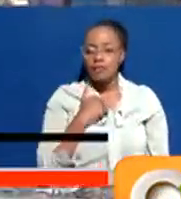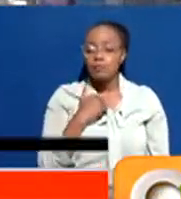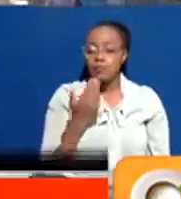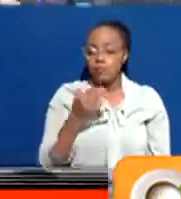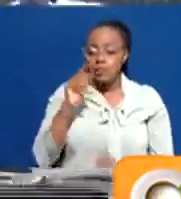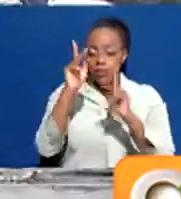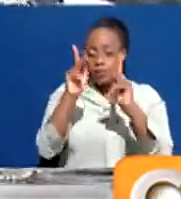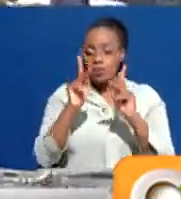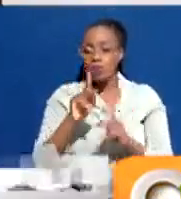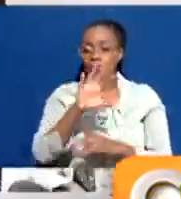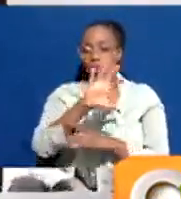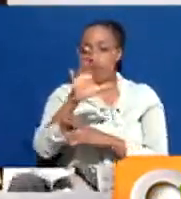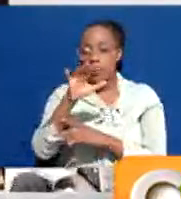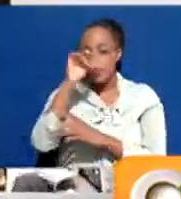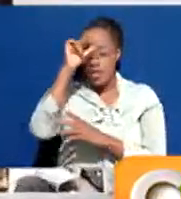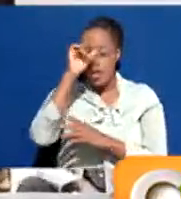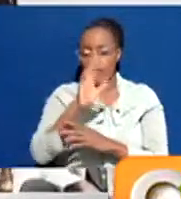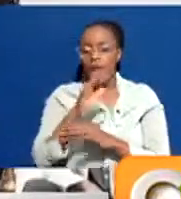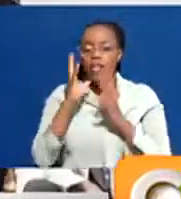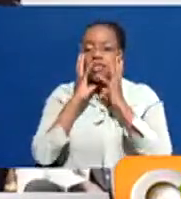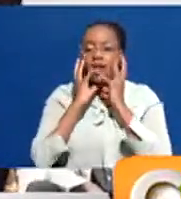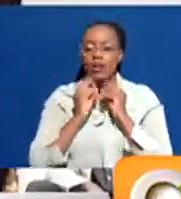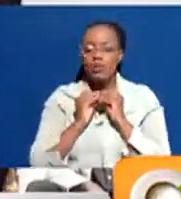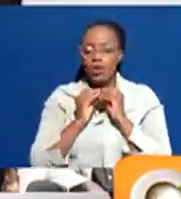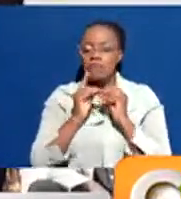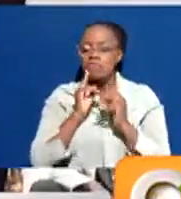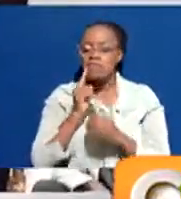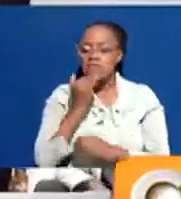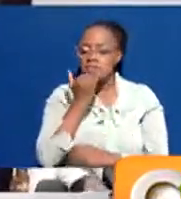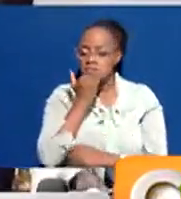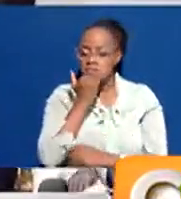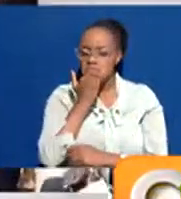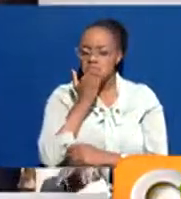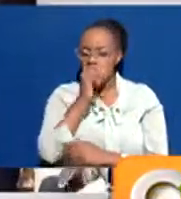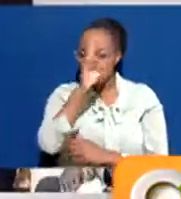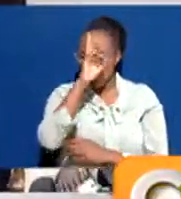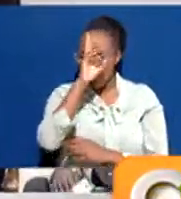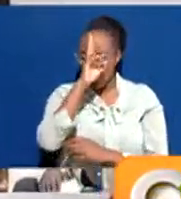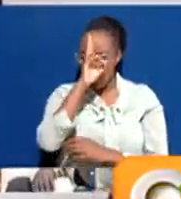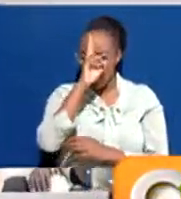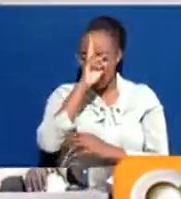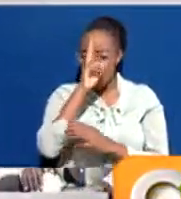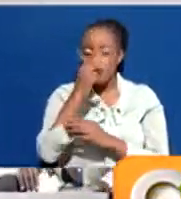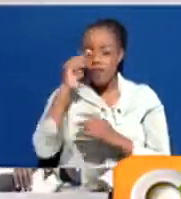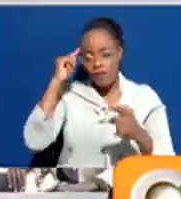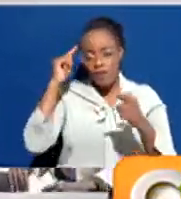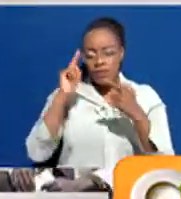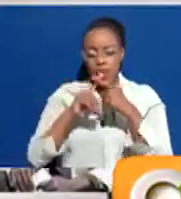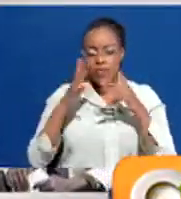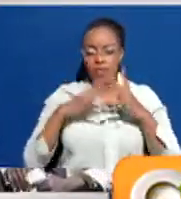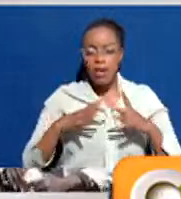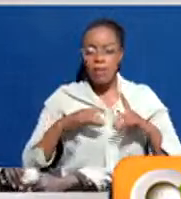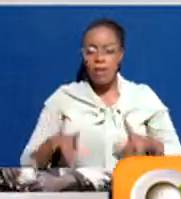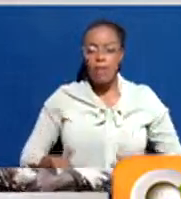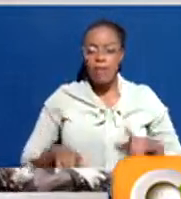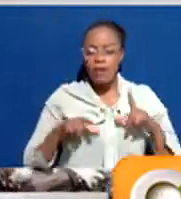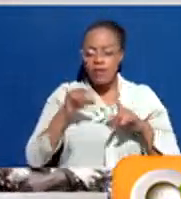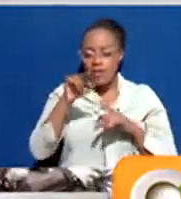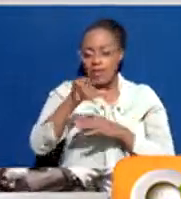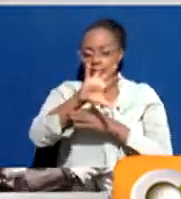kaunti ya Kisumu, Gavana Anyang' Nyong'o ameshtumu kile anadai ni polisi kuwalenga wakaazi wa kaunti